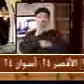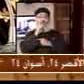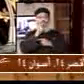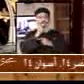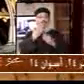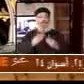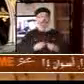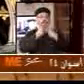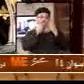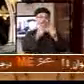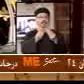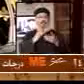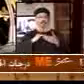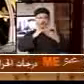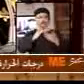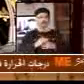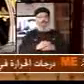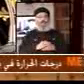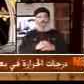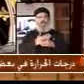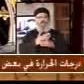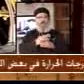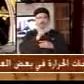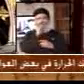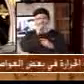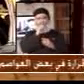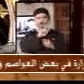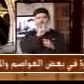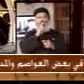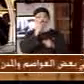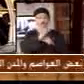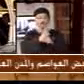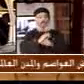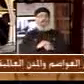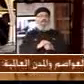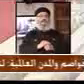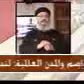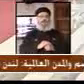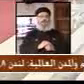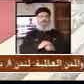تكون كريما، لأن الشح خطية.